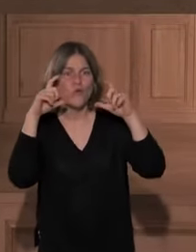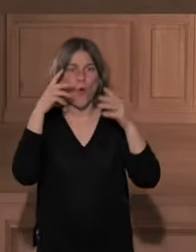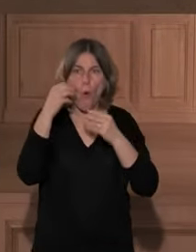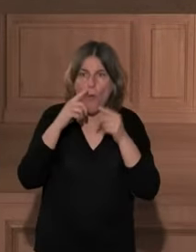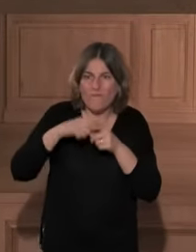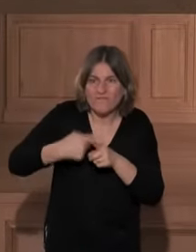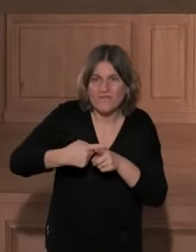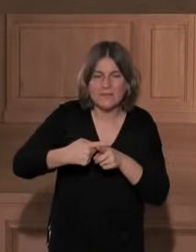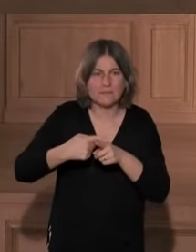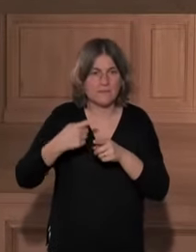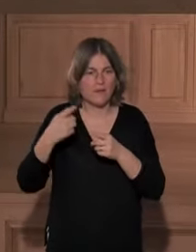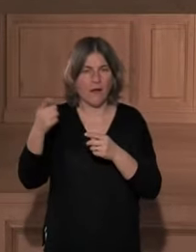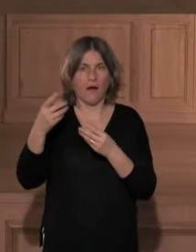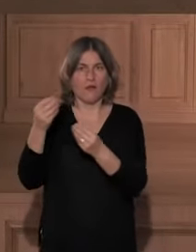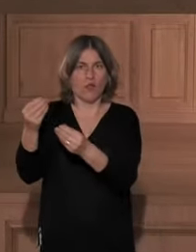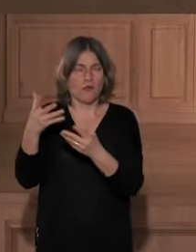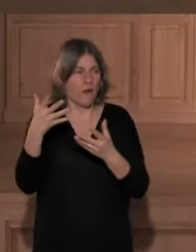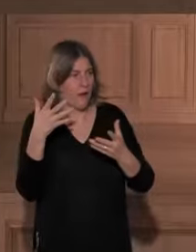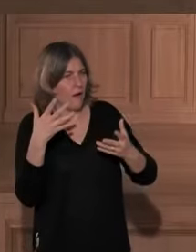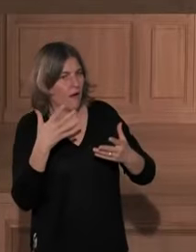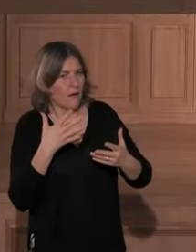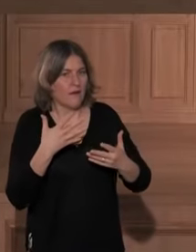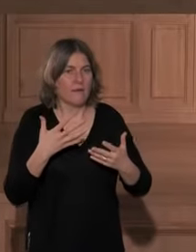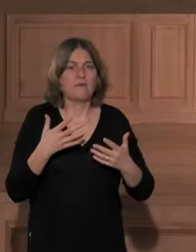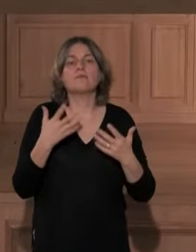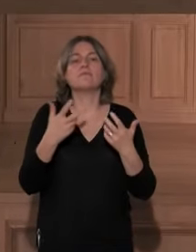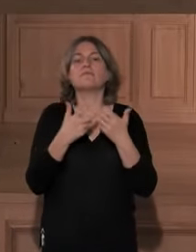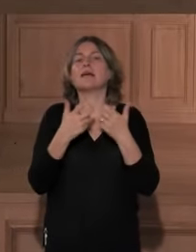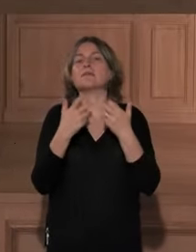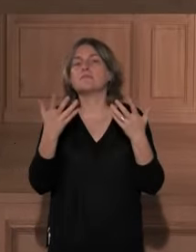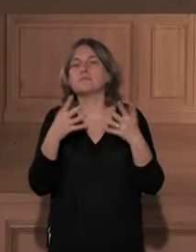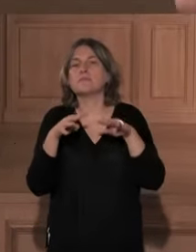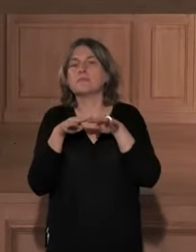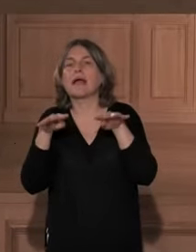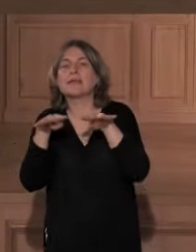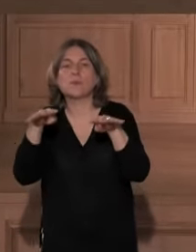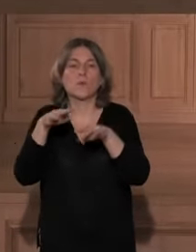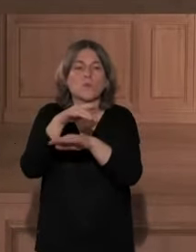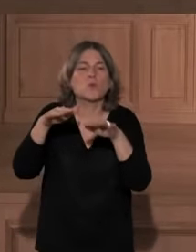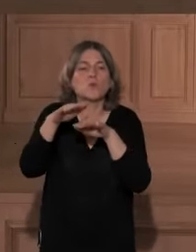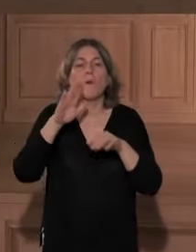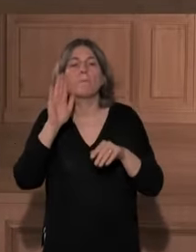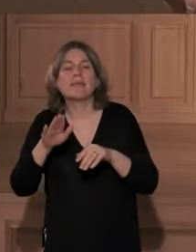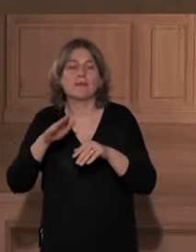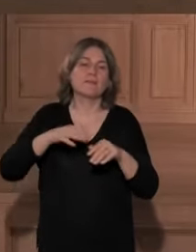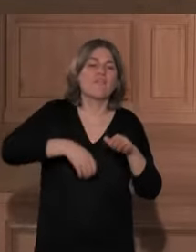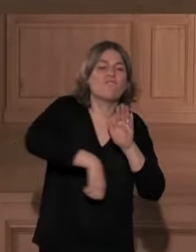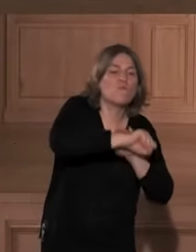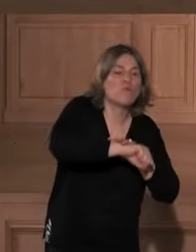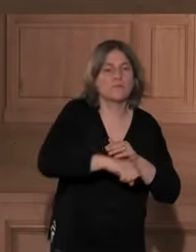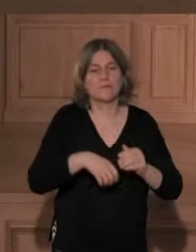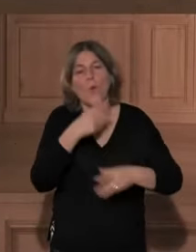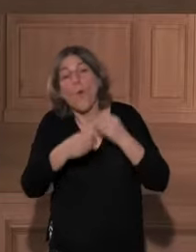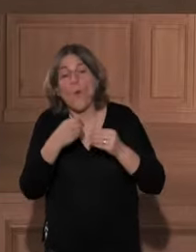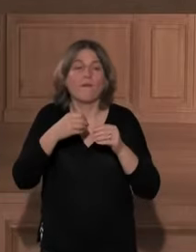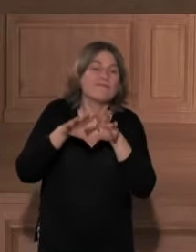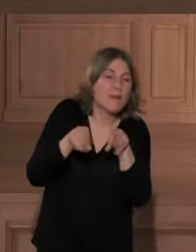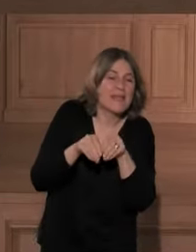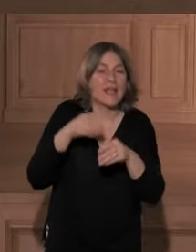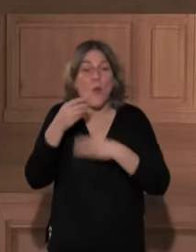avez, nous, on est, les réseaux sociaux, on a des réseaux de parents, le réseau du foot, le réseau du PSG, le réseau de la culture,